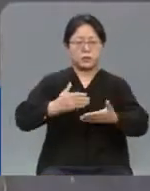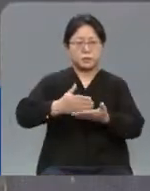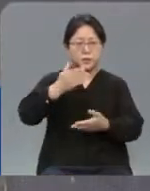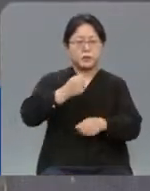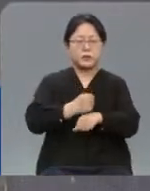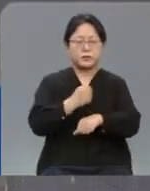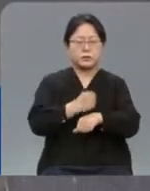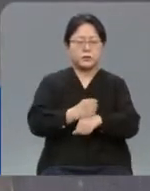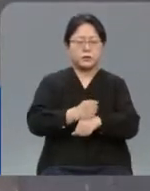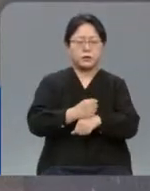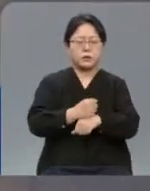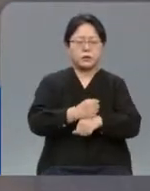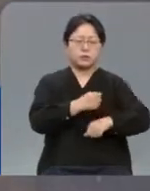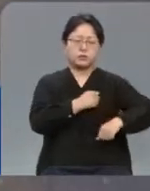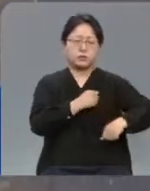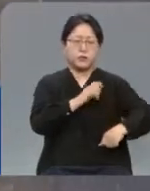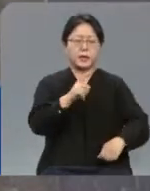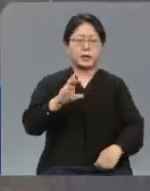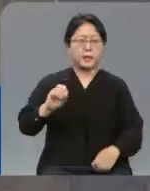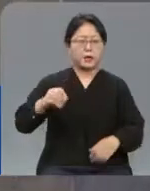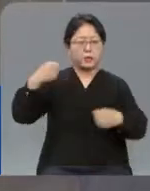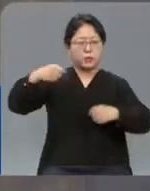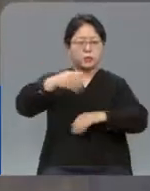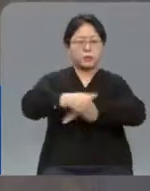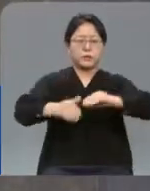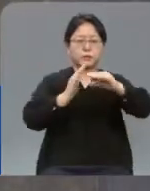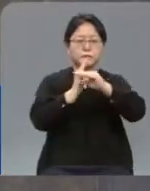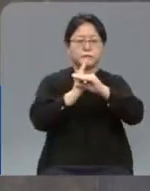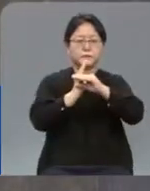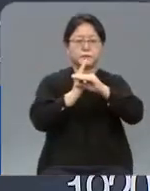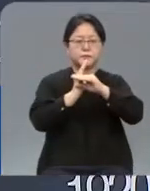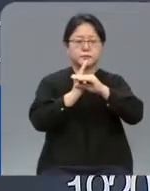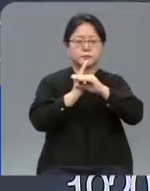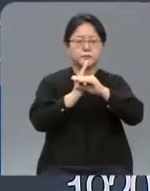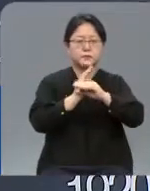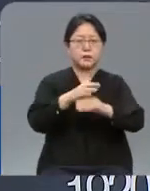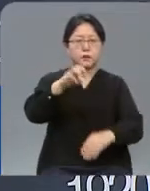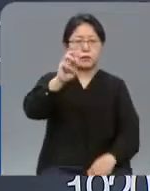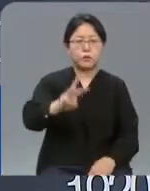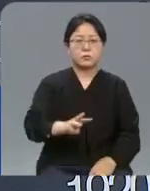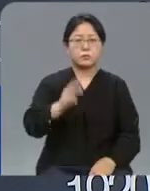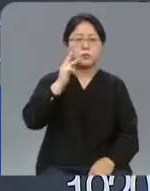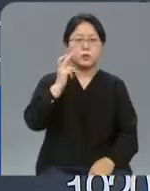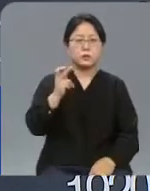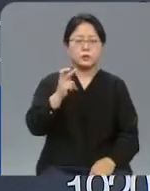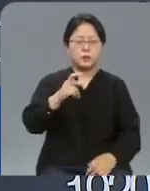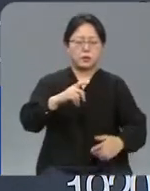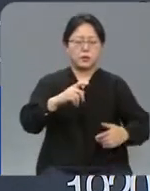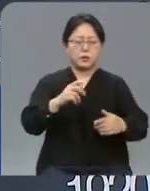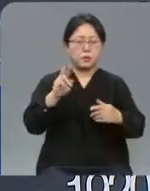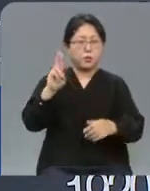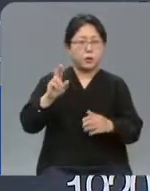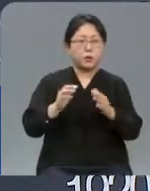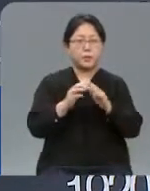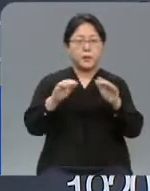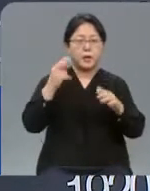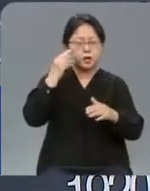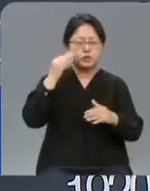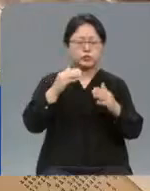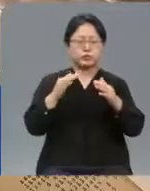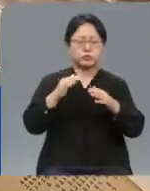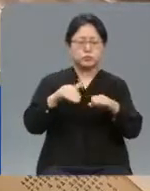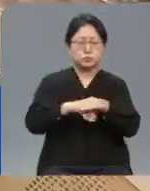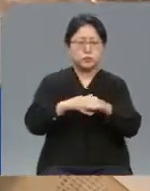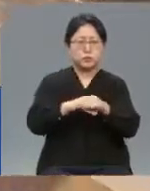열고 광복군의 아리랑 공연 등을 선보일 예정입니다 한편 광주 광산구는 고려 인들에게 한국 문화를 전파하며